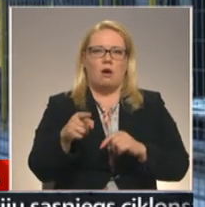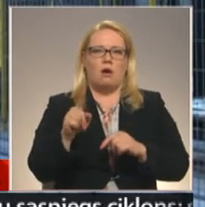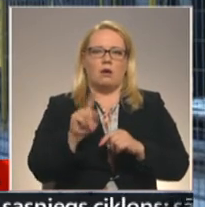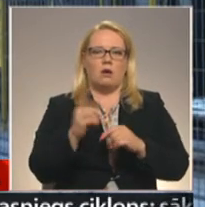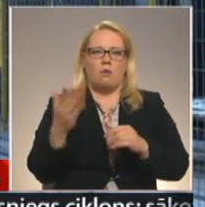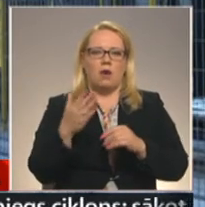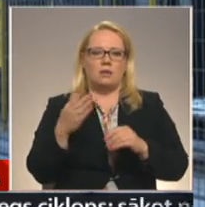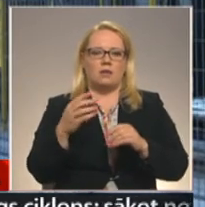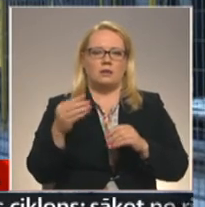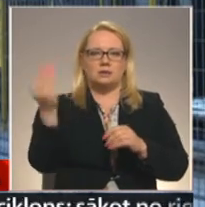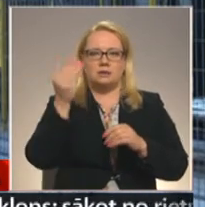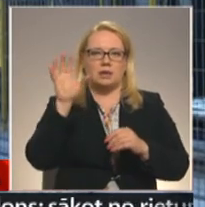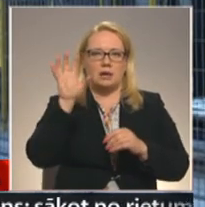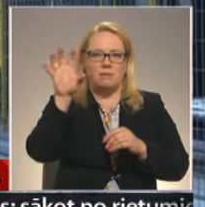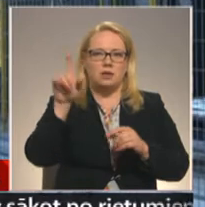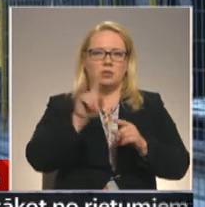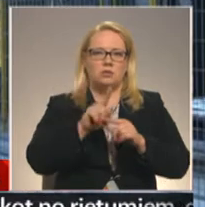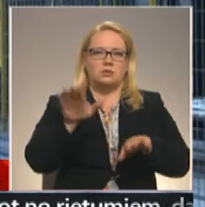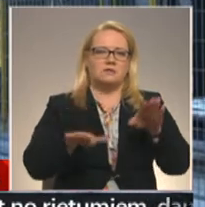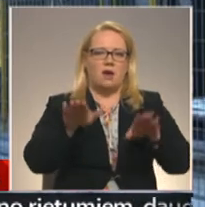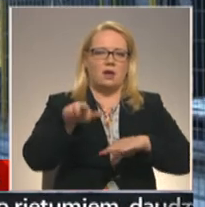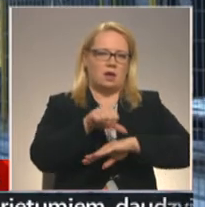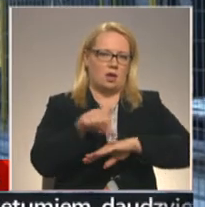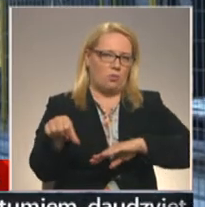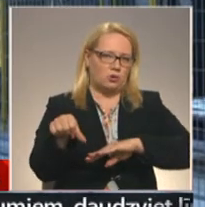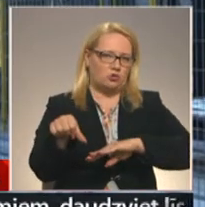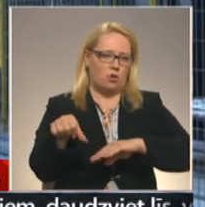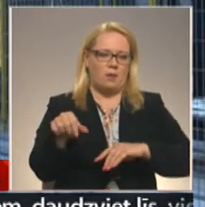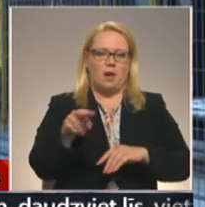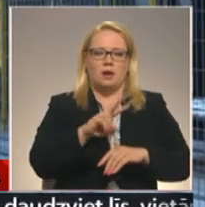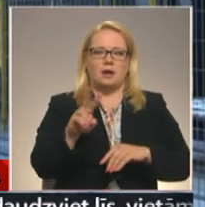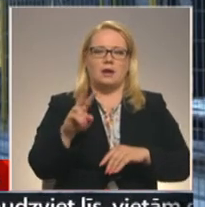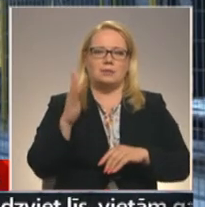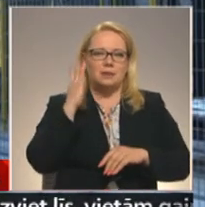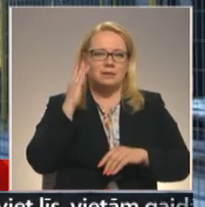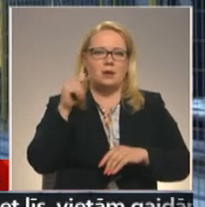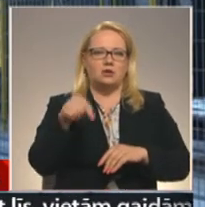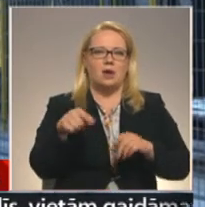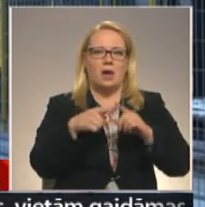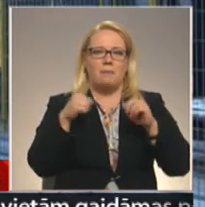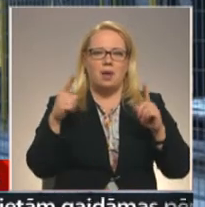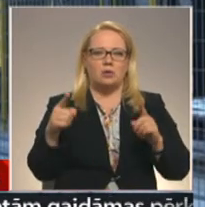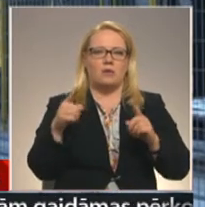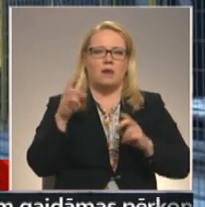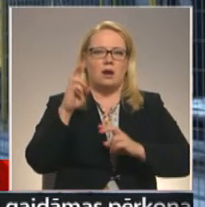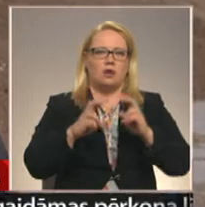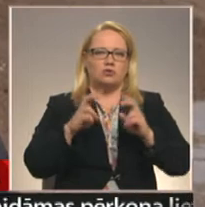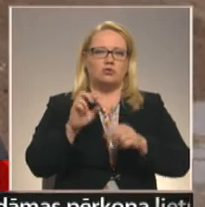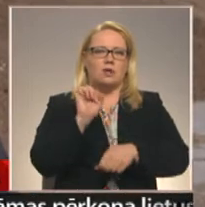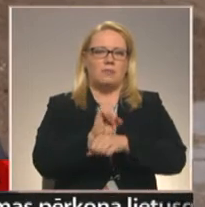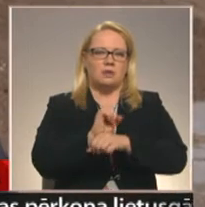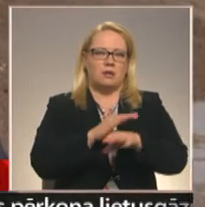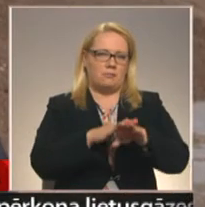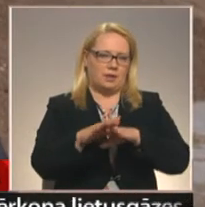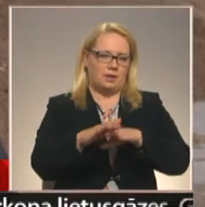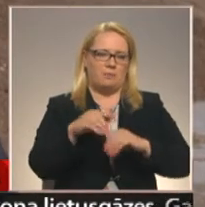zīmes uz svaru ierobežojumiem, kas mums principā šajā periodā principā var ražot nesādināt pilnībā.